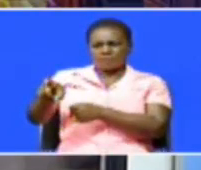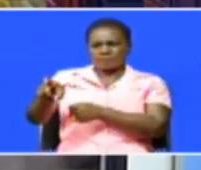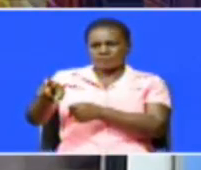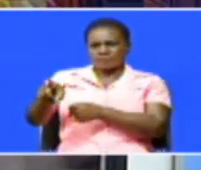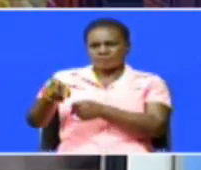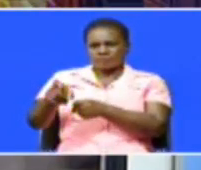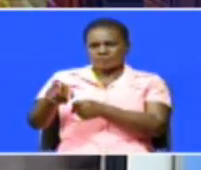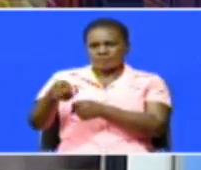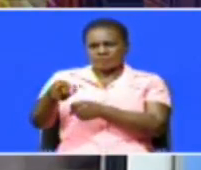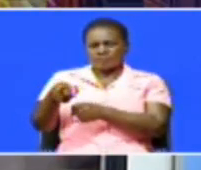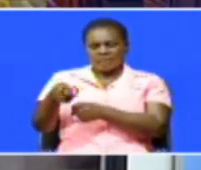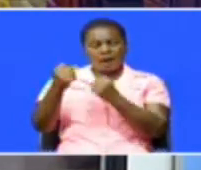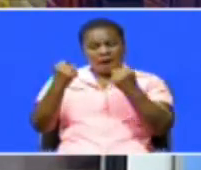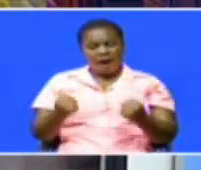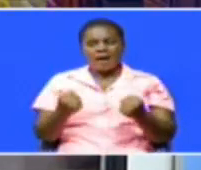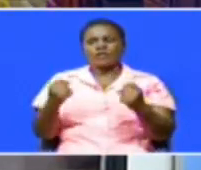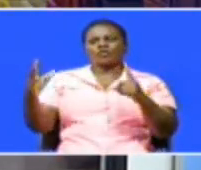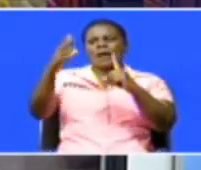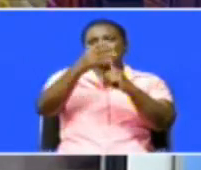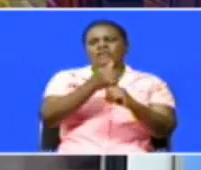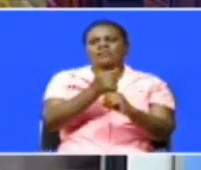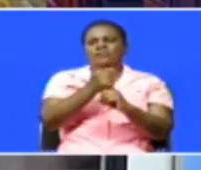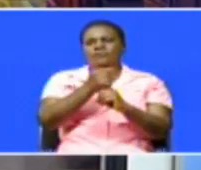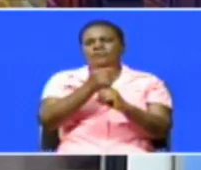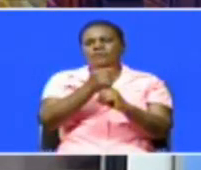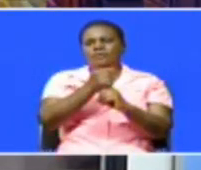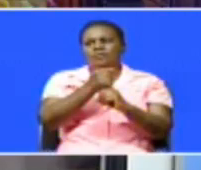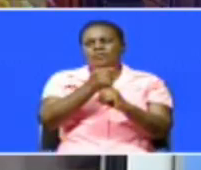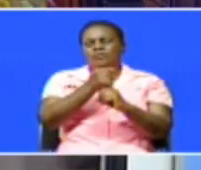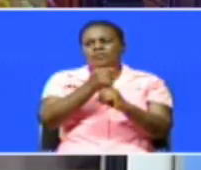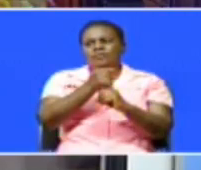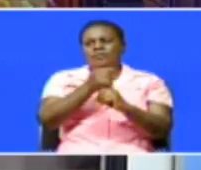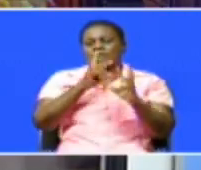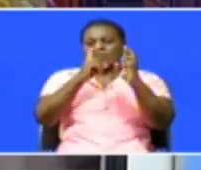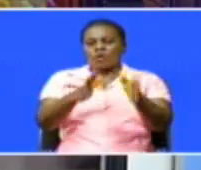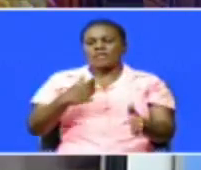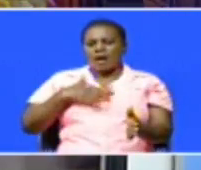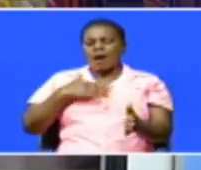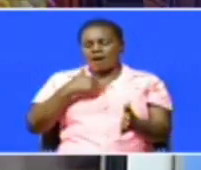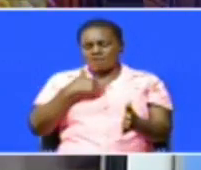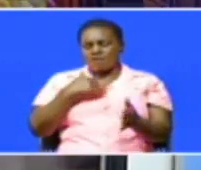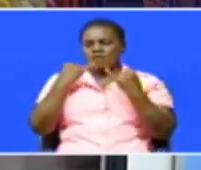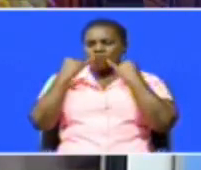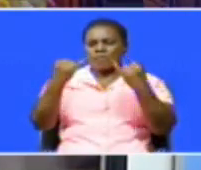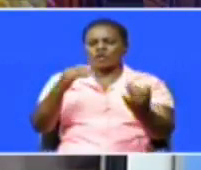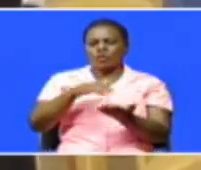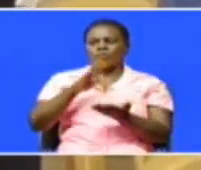kwenye maabadi ni mlima. Mwanahabari wetu Emmanuel To ana tathmini ya taarifa hiyo hapa nchini.